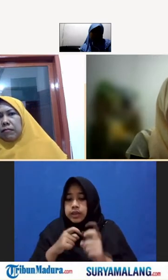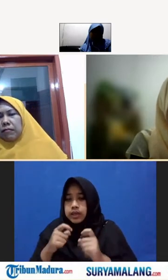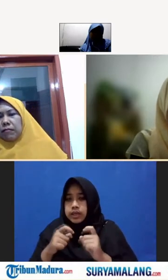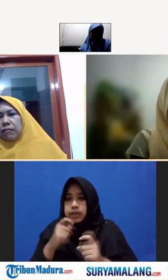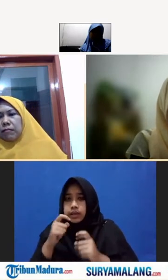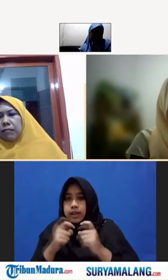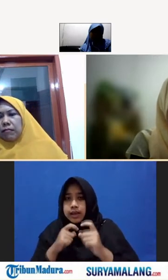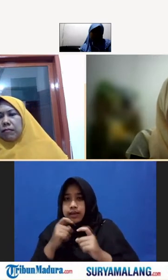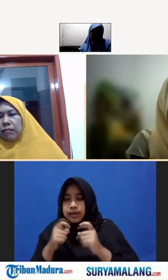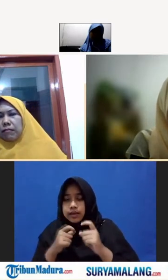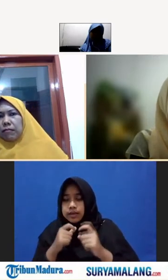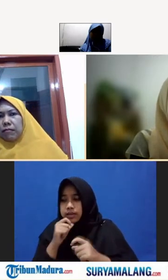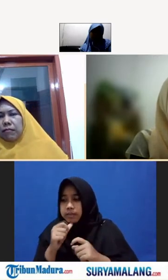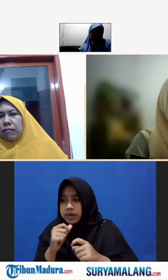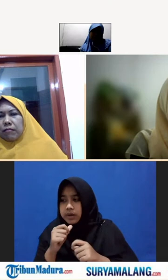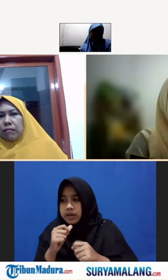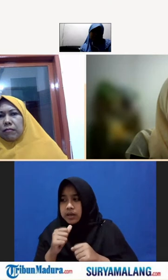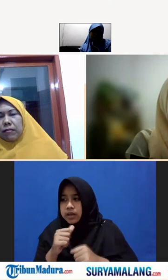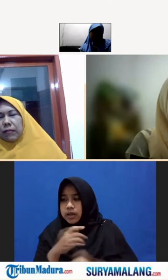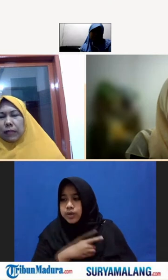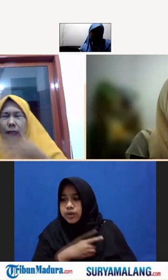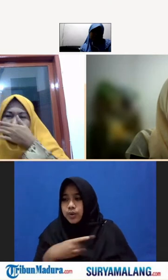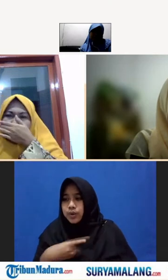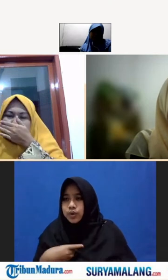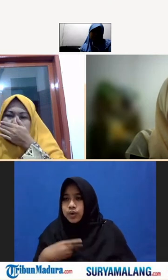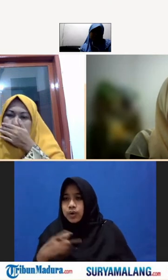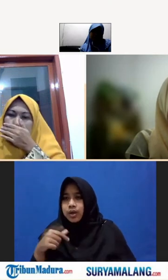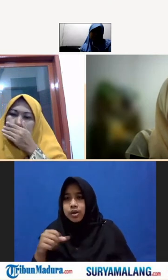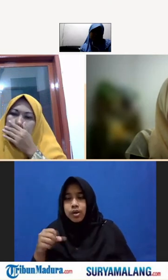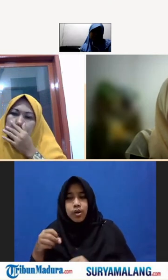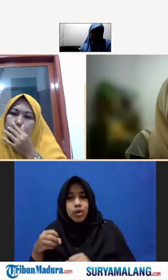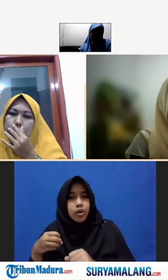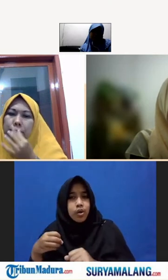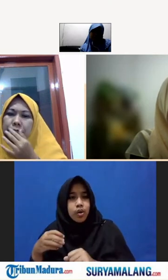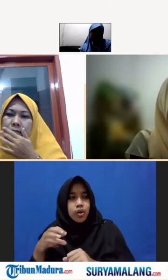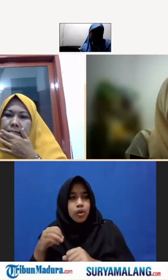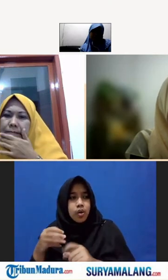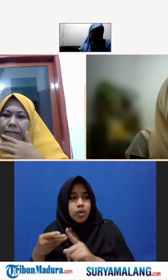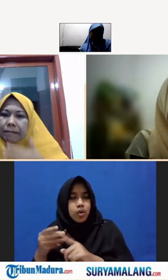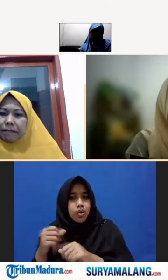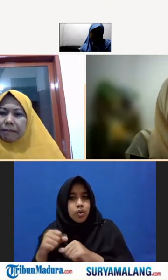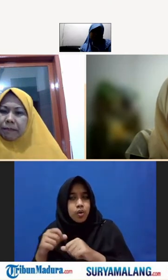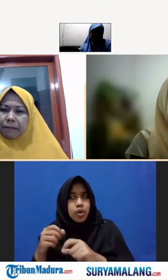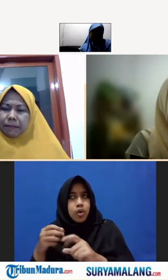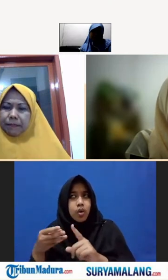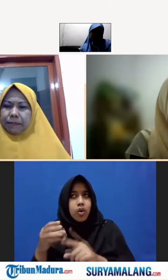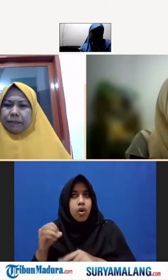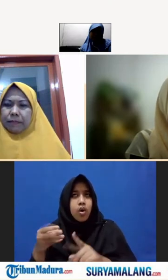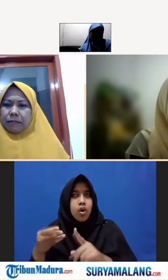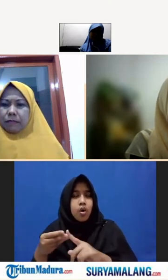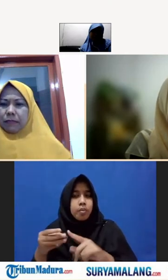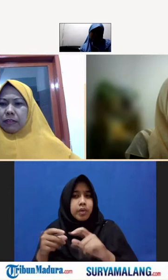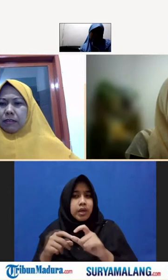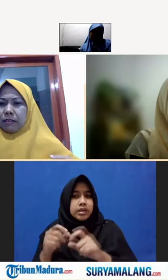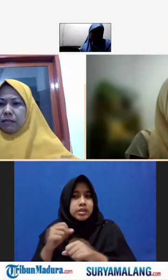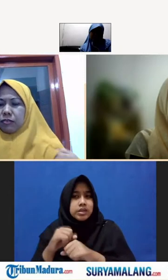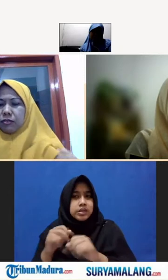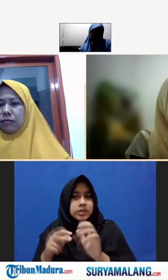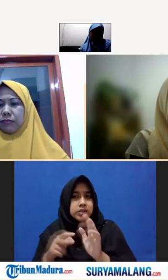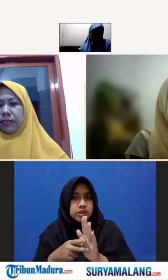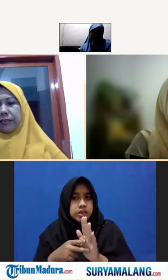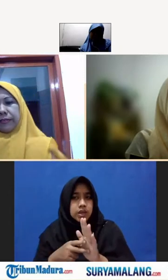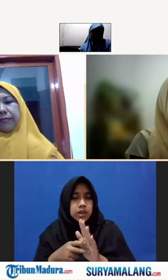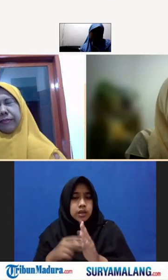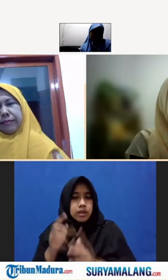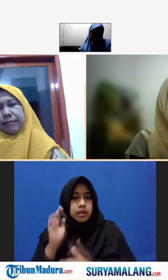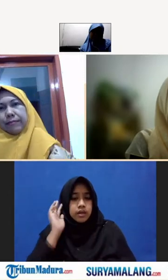apa, dokter atau OT gitu ya, Bu ya, atau SI. Nah, untuk problem solving ini kita bisa tanya ke